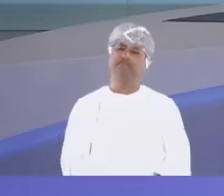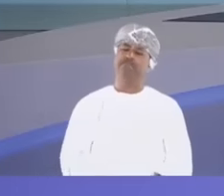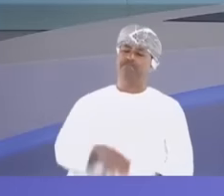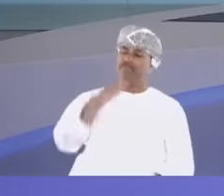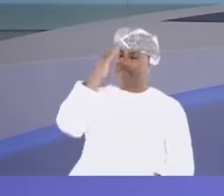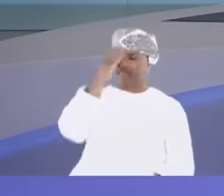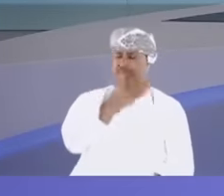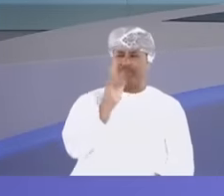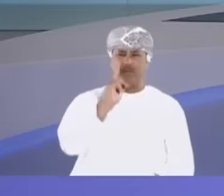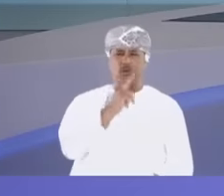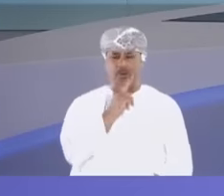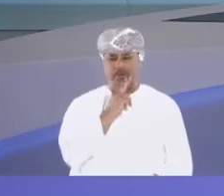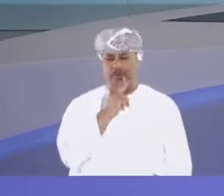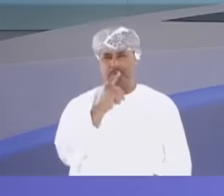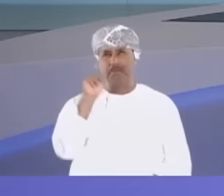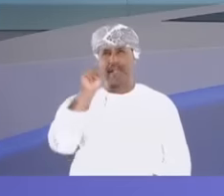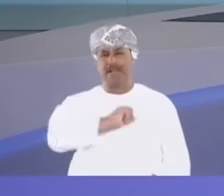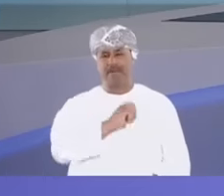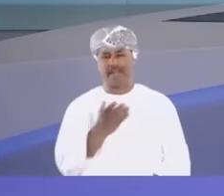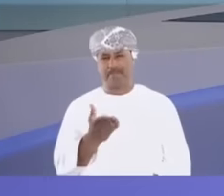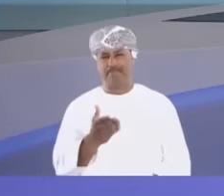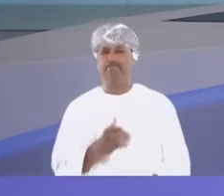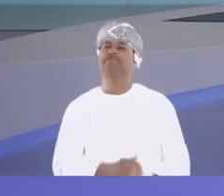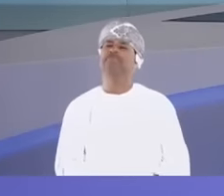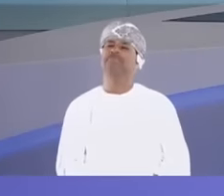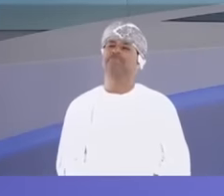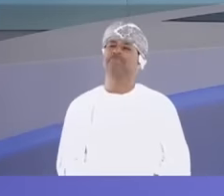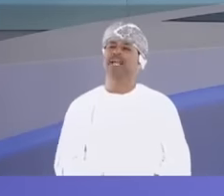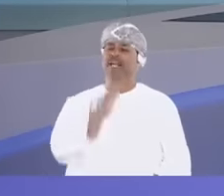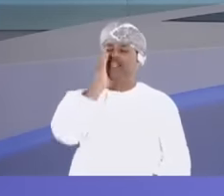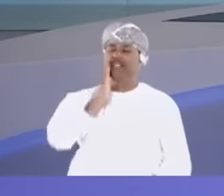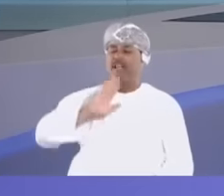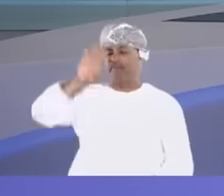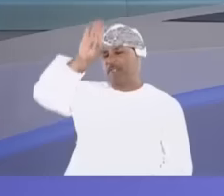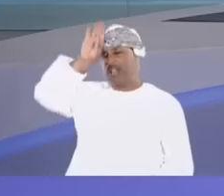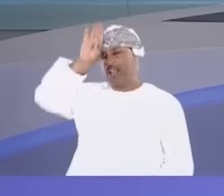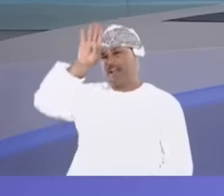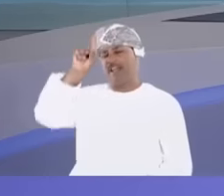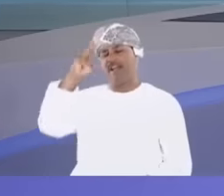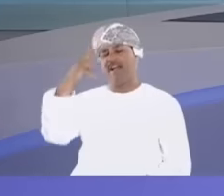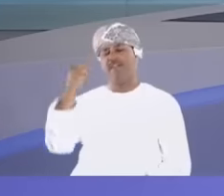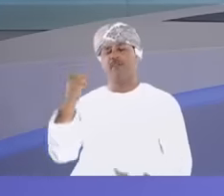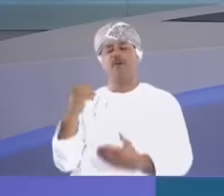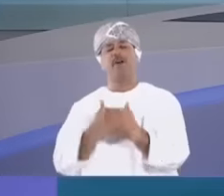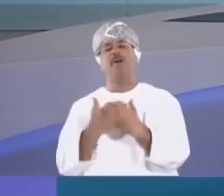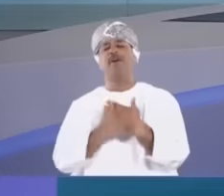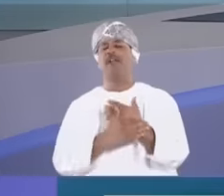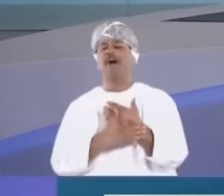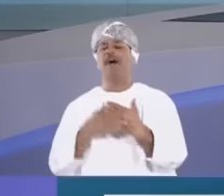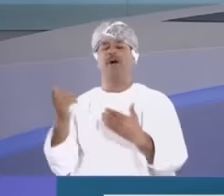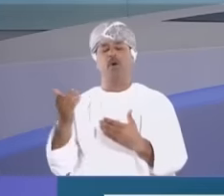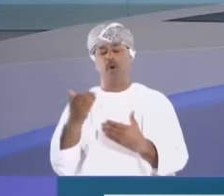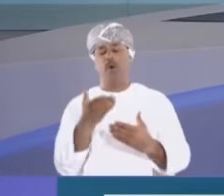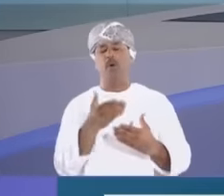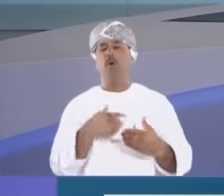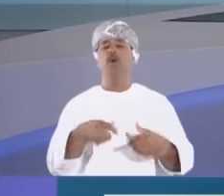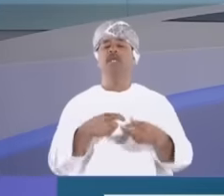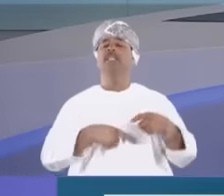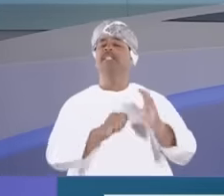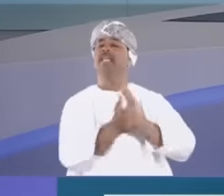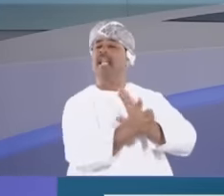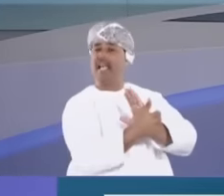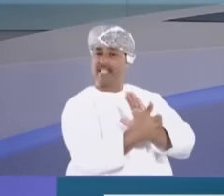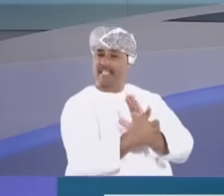مرحبا بكم إلى التفاصيل. تفضل حضرة صاحب الجلالة السلطان قابوس بن سعيد المعظم حفظه الله ورعاه